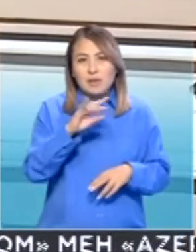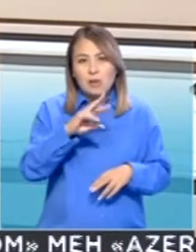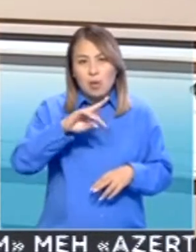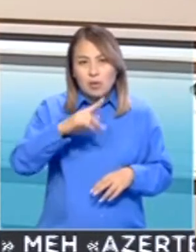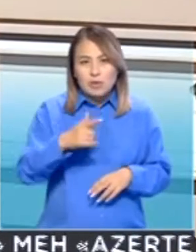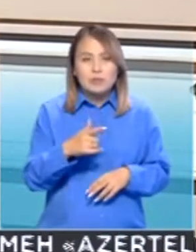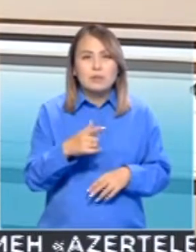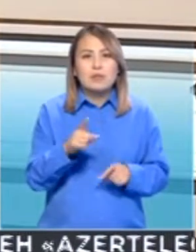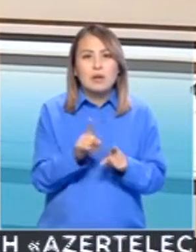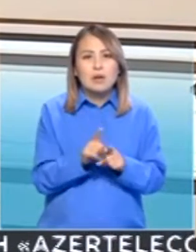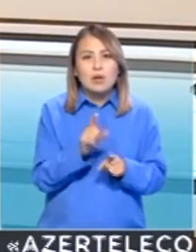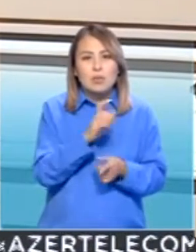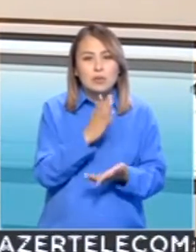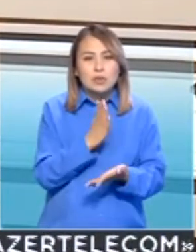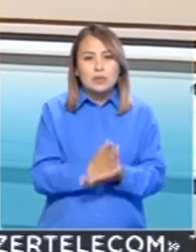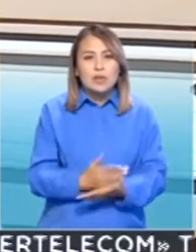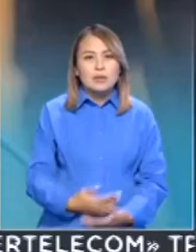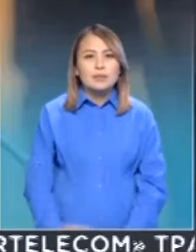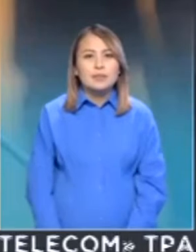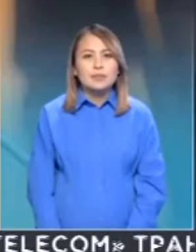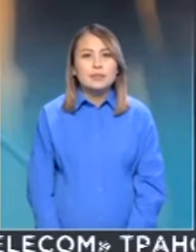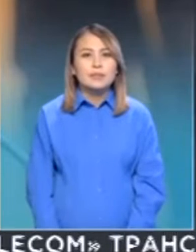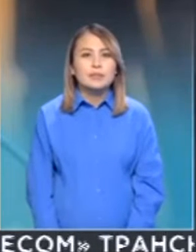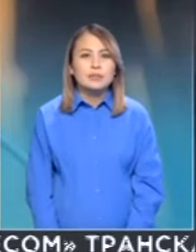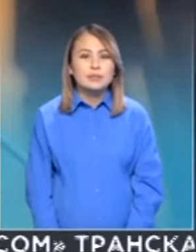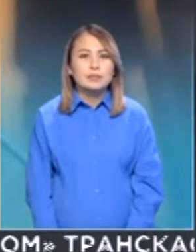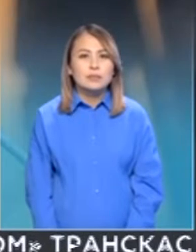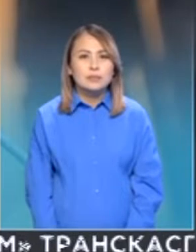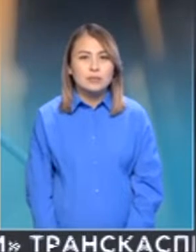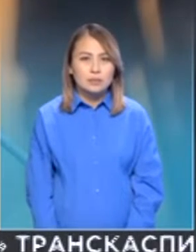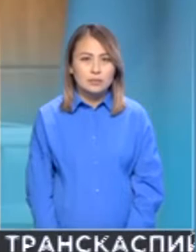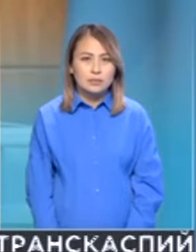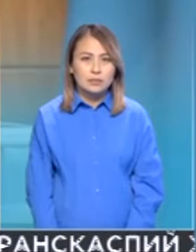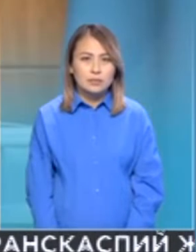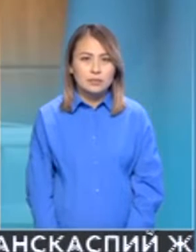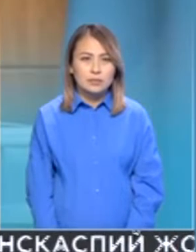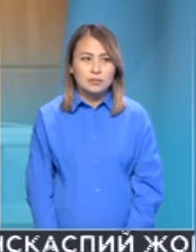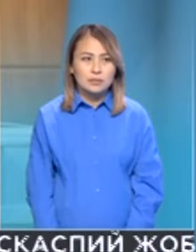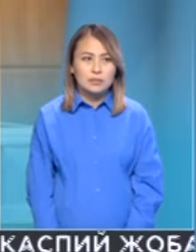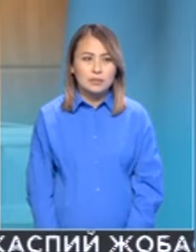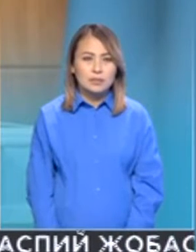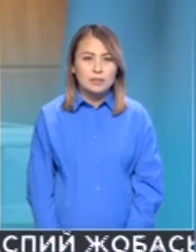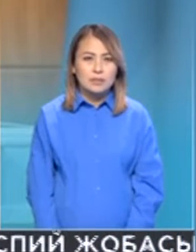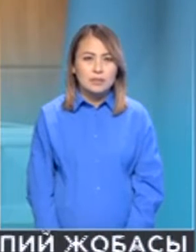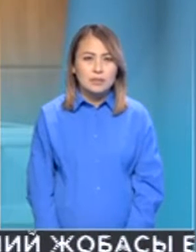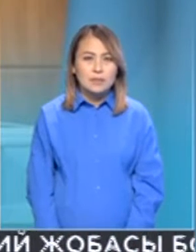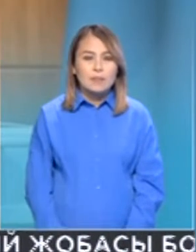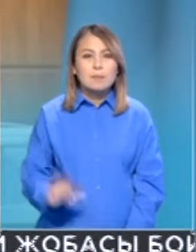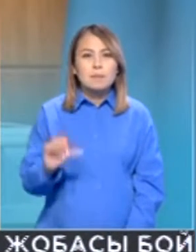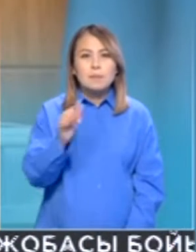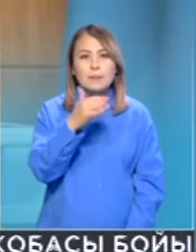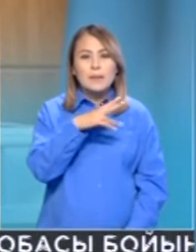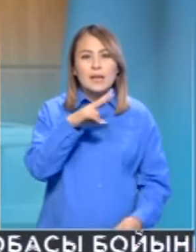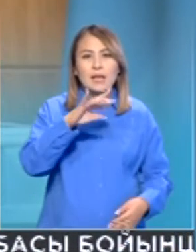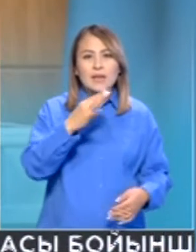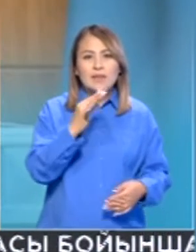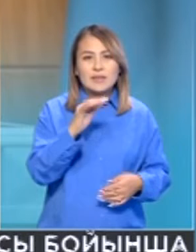мамандары, филологтар мен зиялы қауым өкілдері бар. Бірінші,